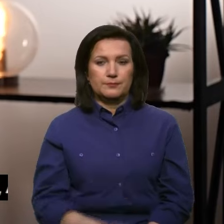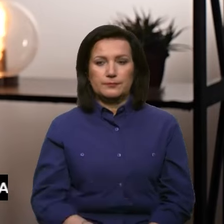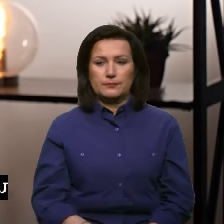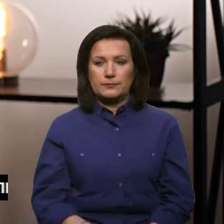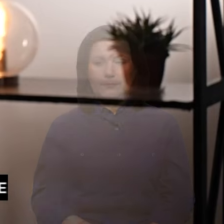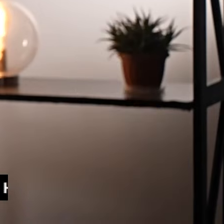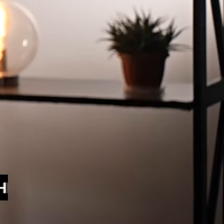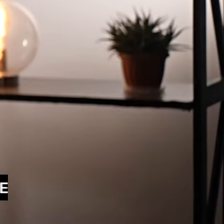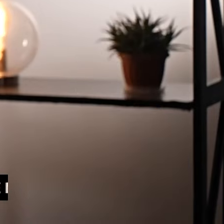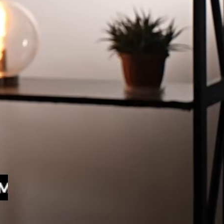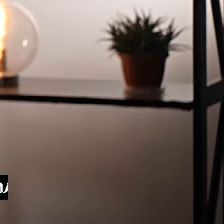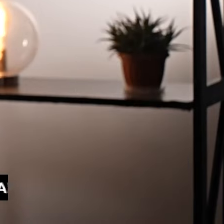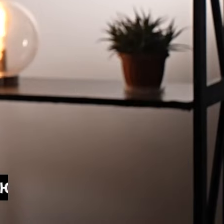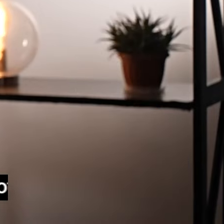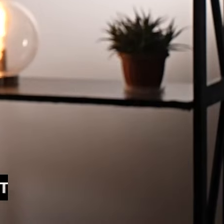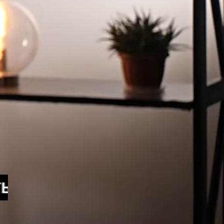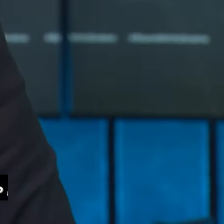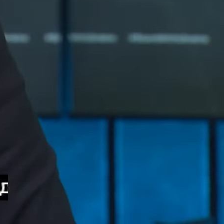Суспільне новини.